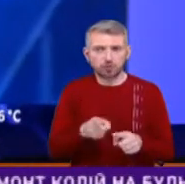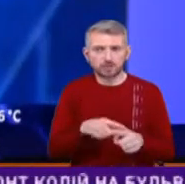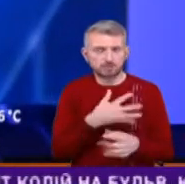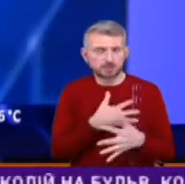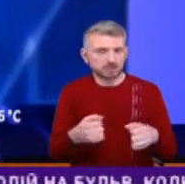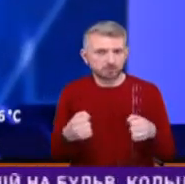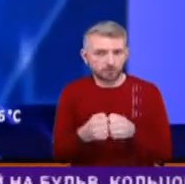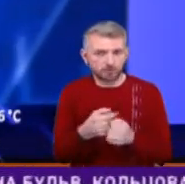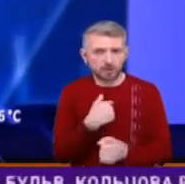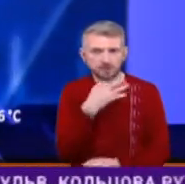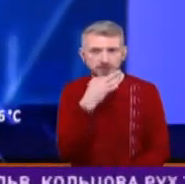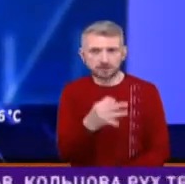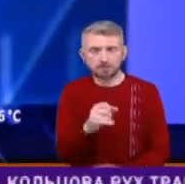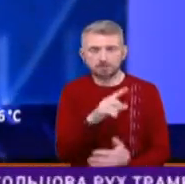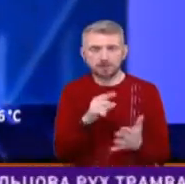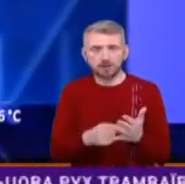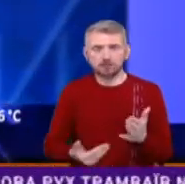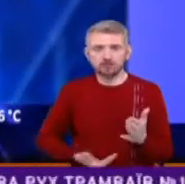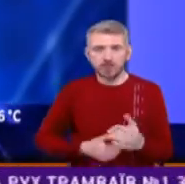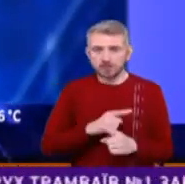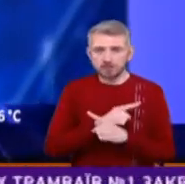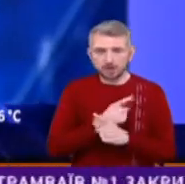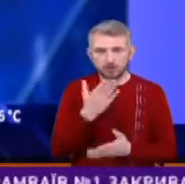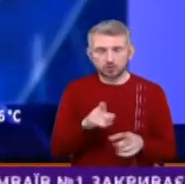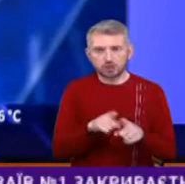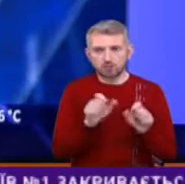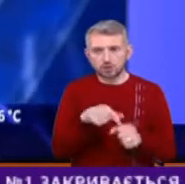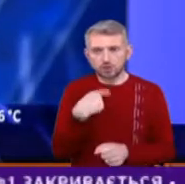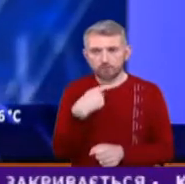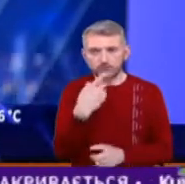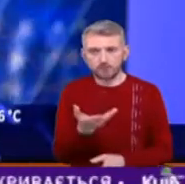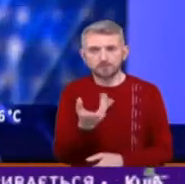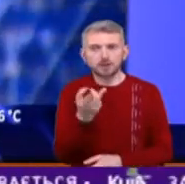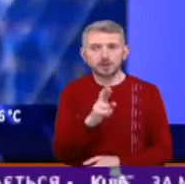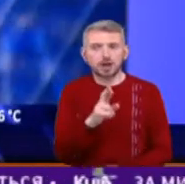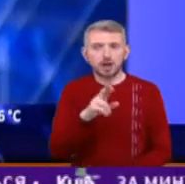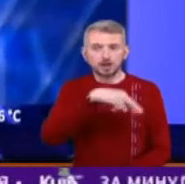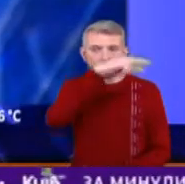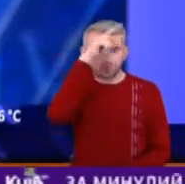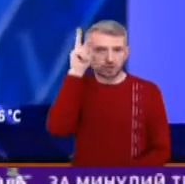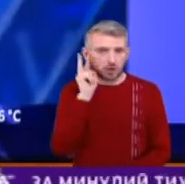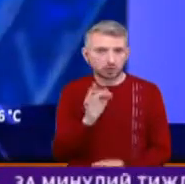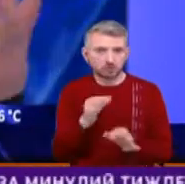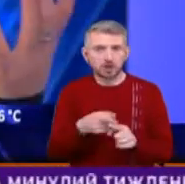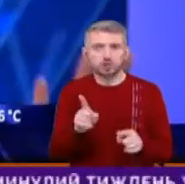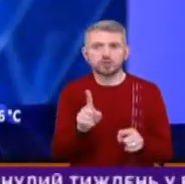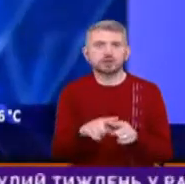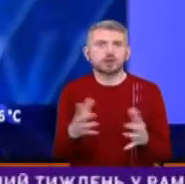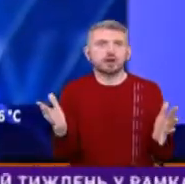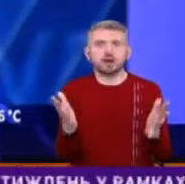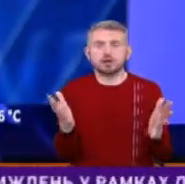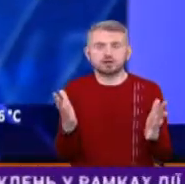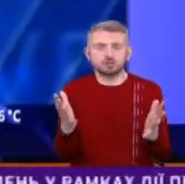і навіть, я б сказала, питання там життя та смерті, якщо так можна говорити. Для Юлії Володимирівні, звичайно, це сакральна